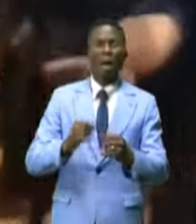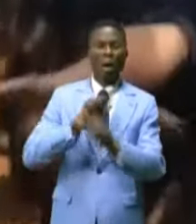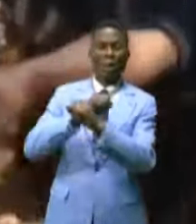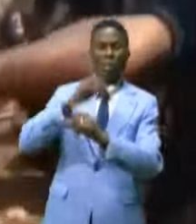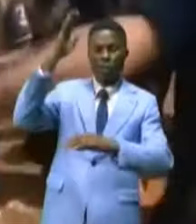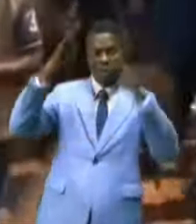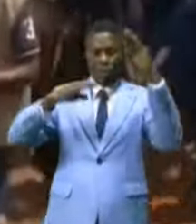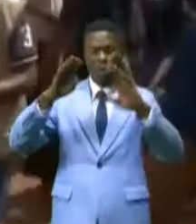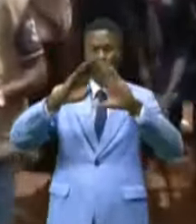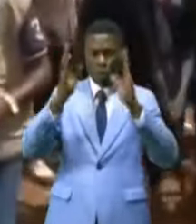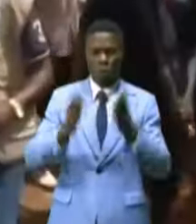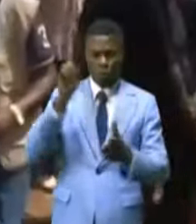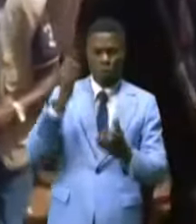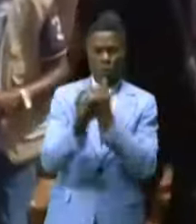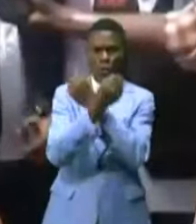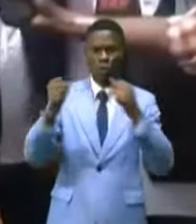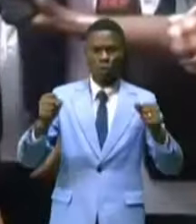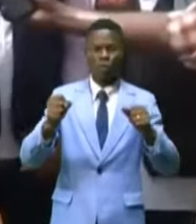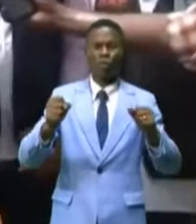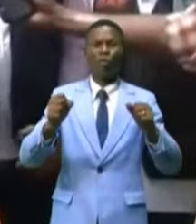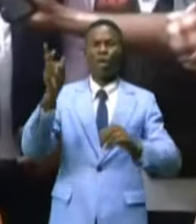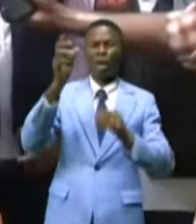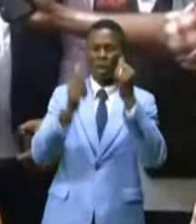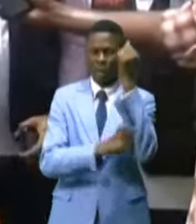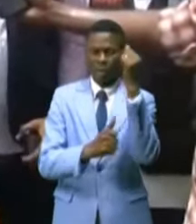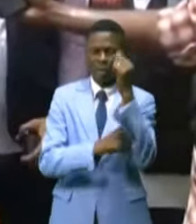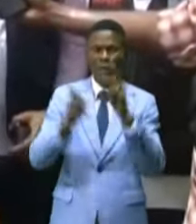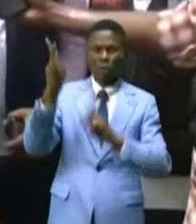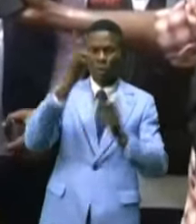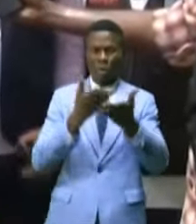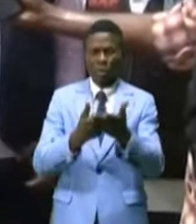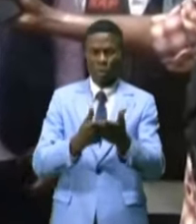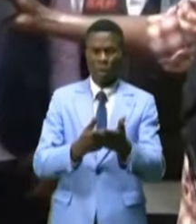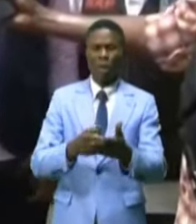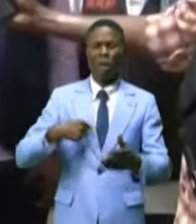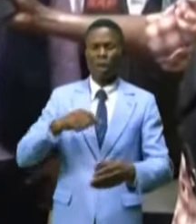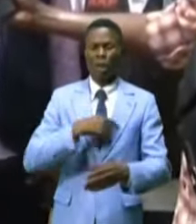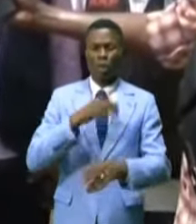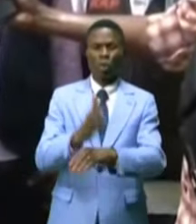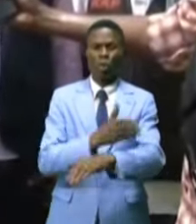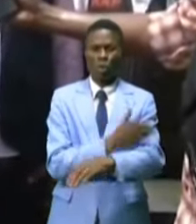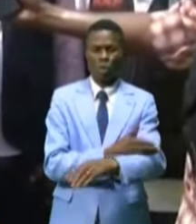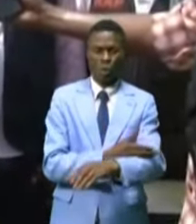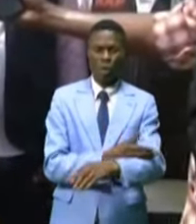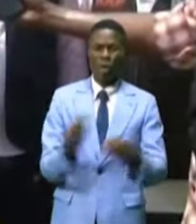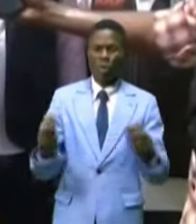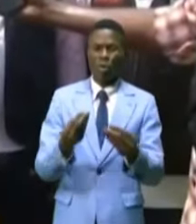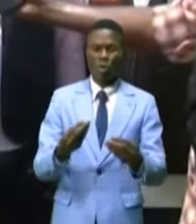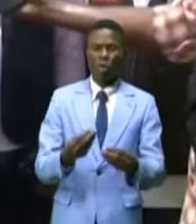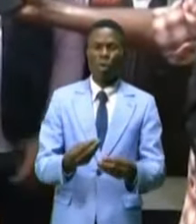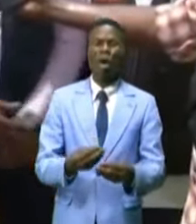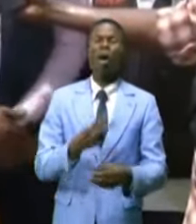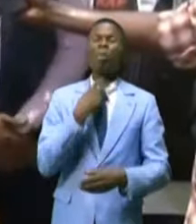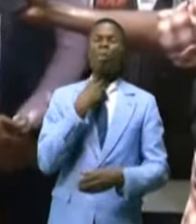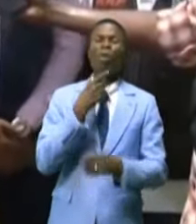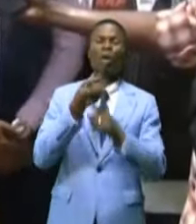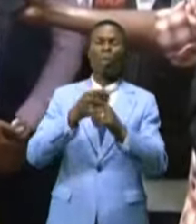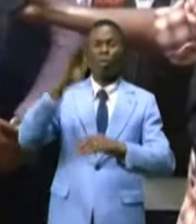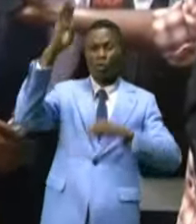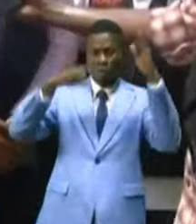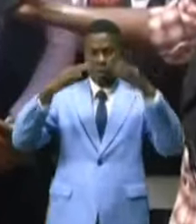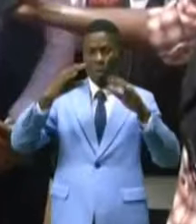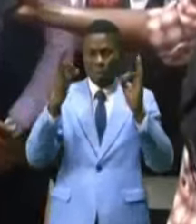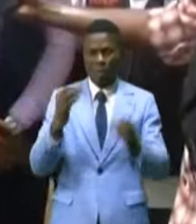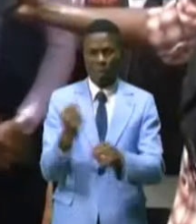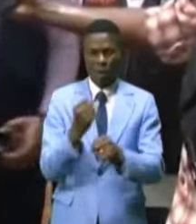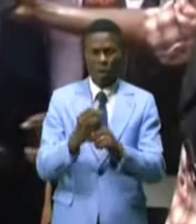à tout prix, il faut sauver les meubles. Nous sommes en train d'avancer avec la difficulté de la pluie qui est là, mais nous faisons avec le moyen que nous